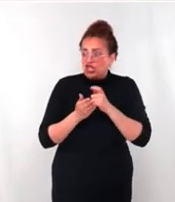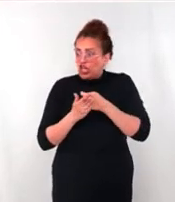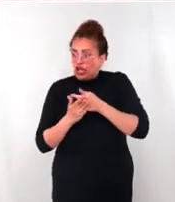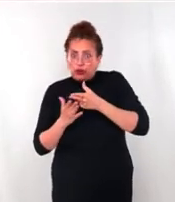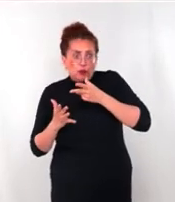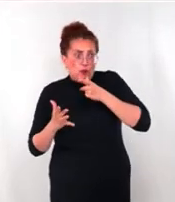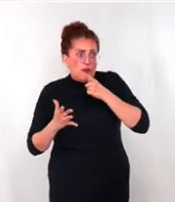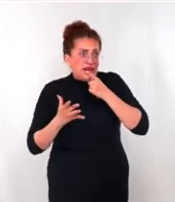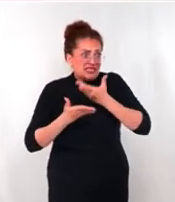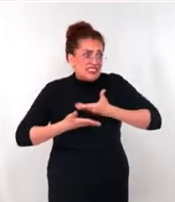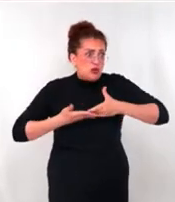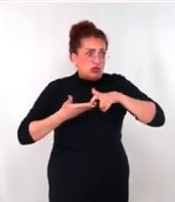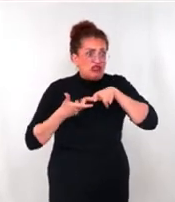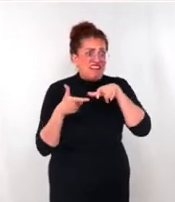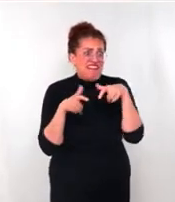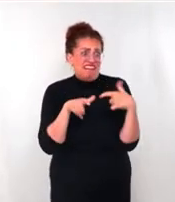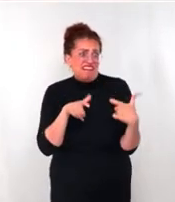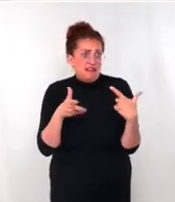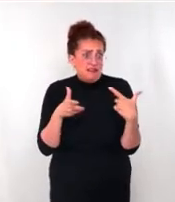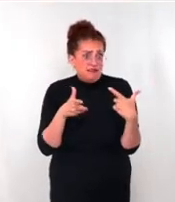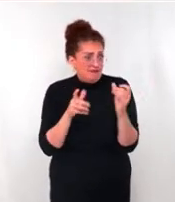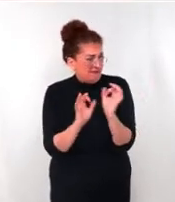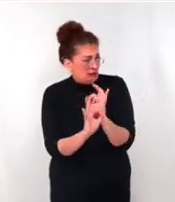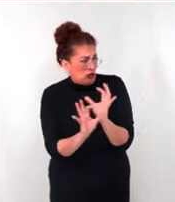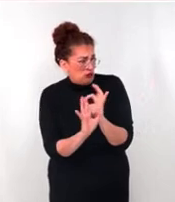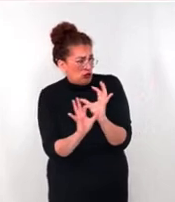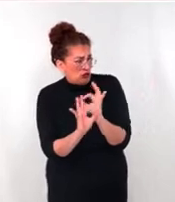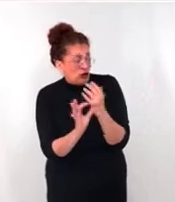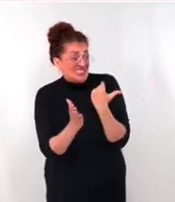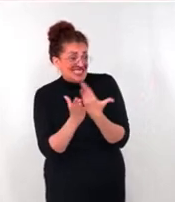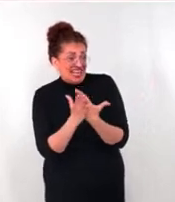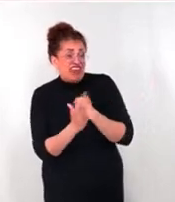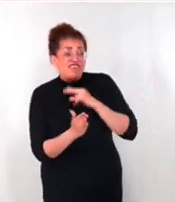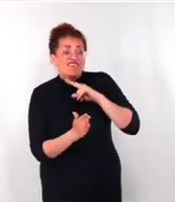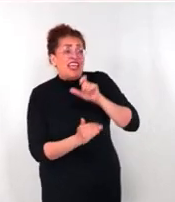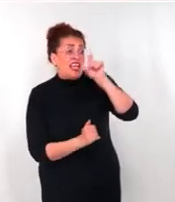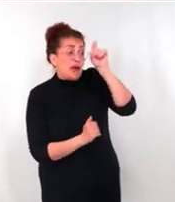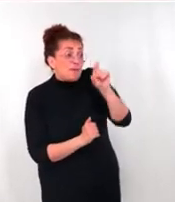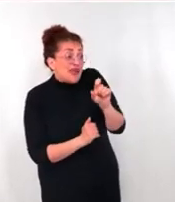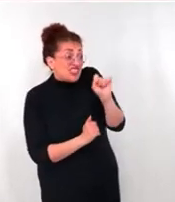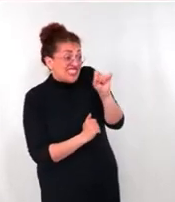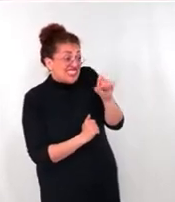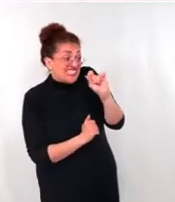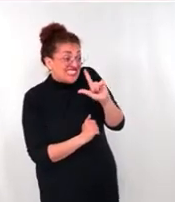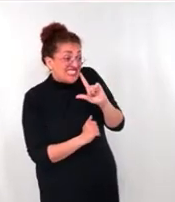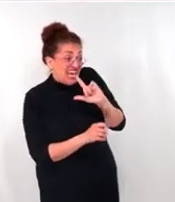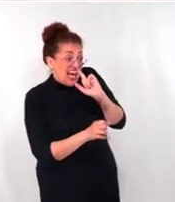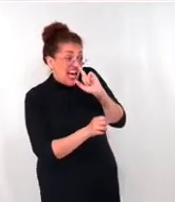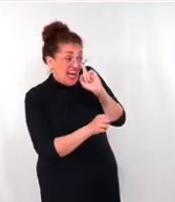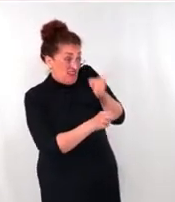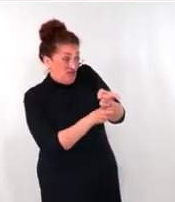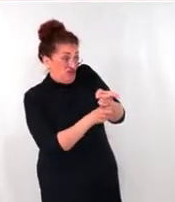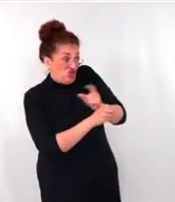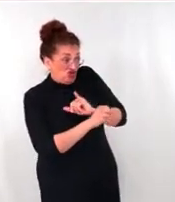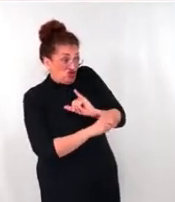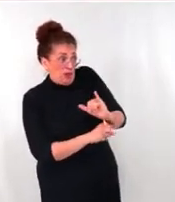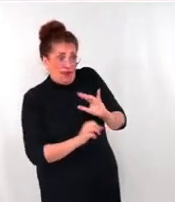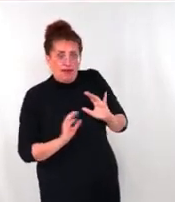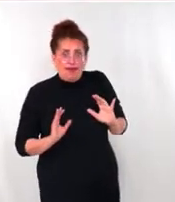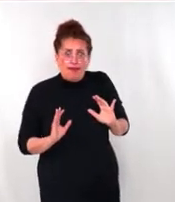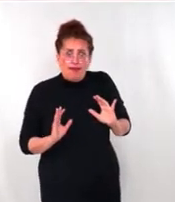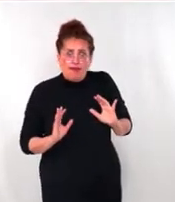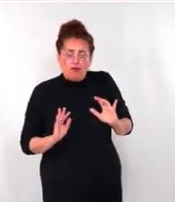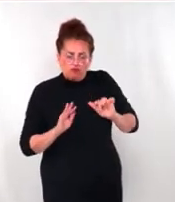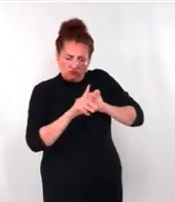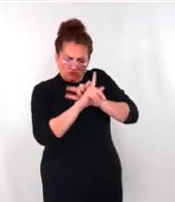de ça dont on parle. Moi, je ne vous accuse pas personnellement et jamais. J'ai même beaucoup de respect pour vous et pour l'ensemble des élus qui siègent dans